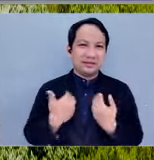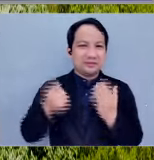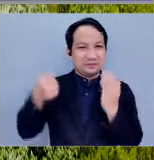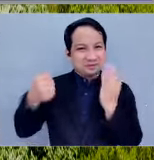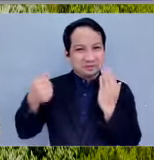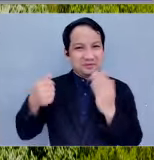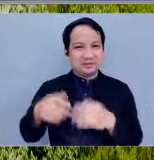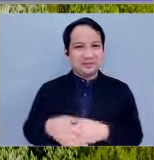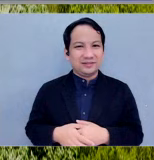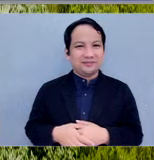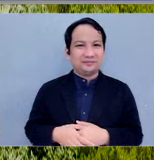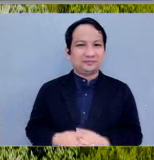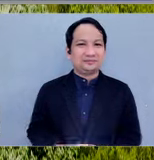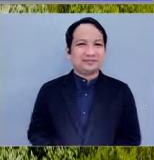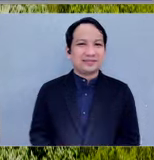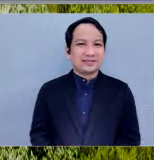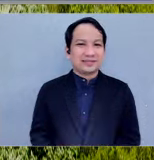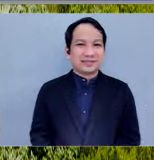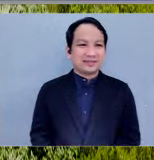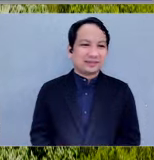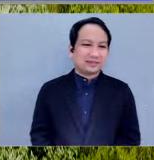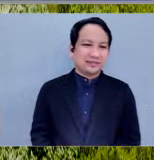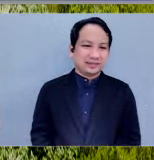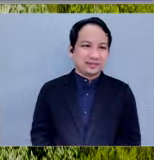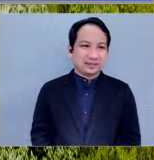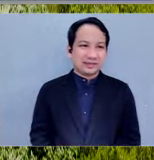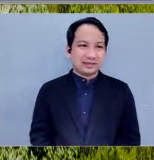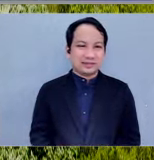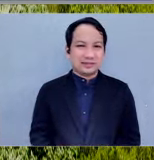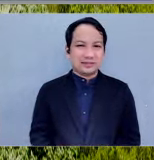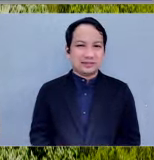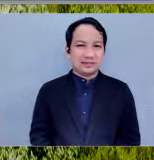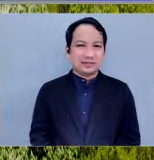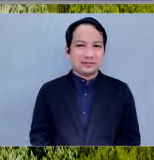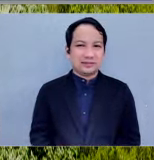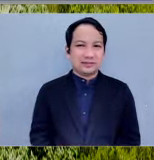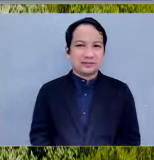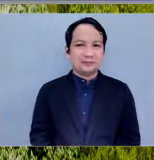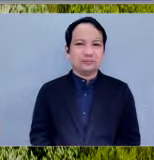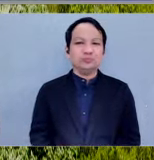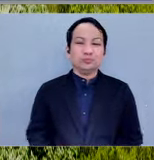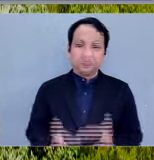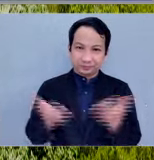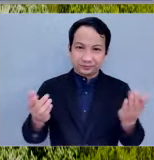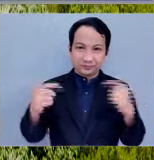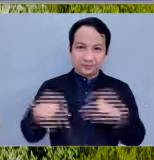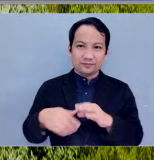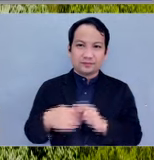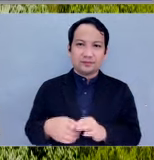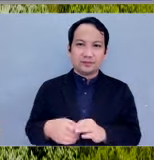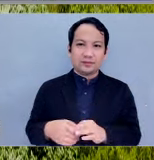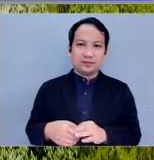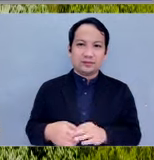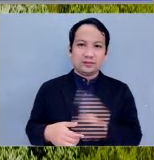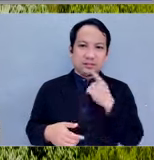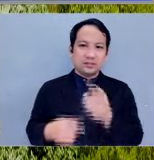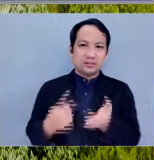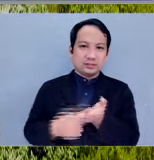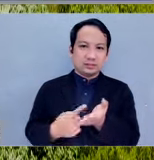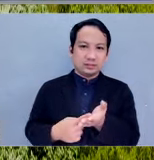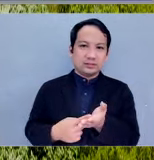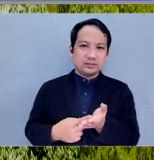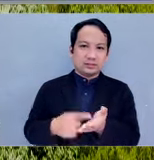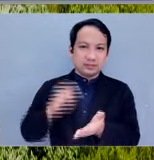Oh, sinulog! Oh, yeah. Okay. Eto na, dito na muna tayo. Usapan muna ng Justin Quirino.